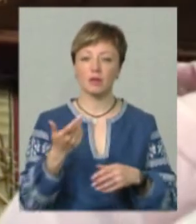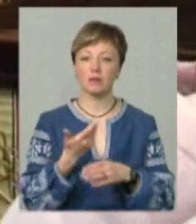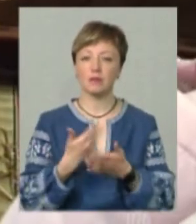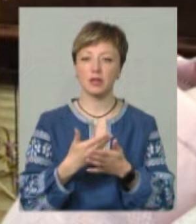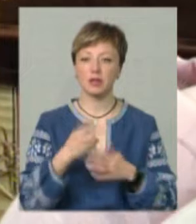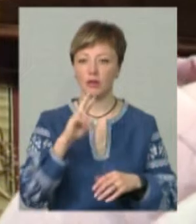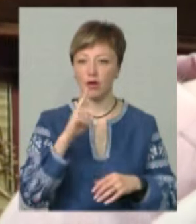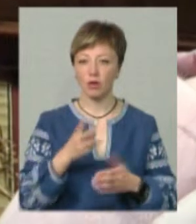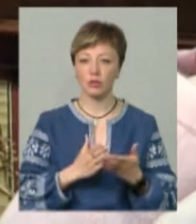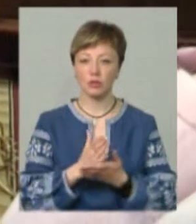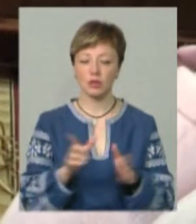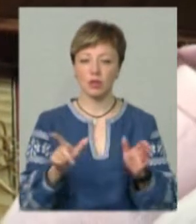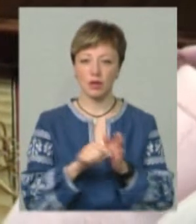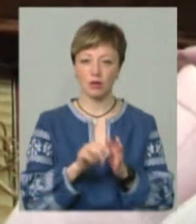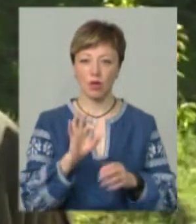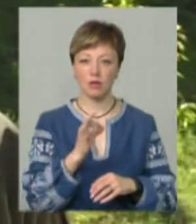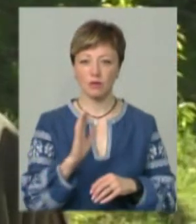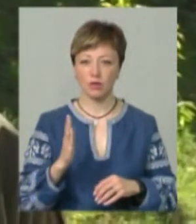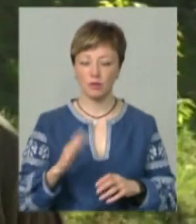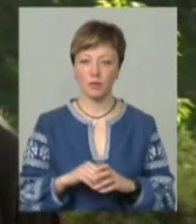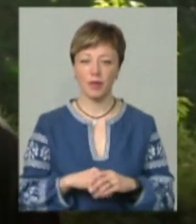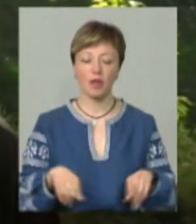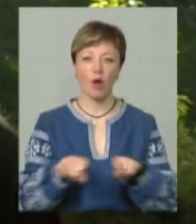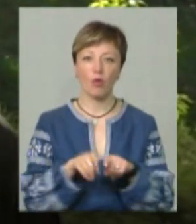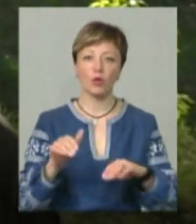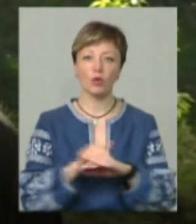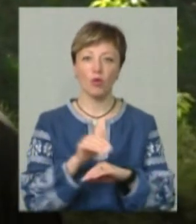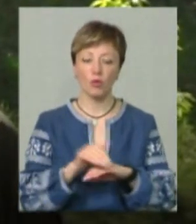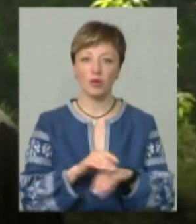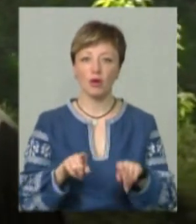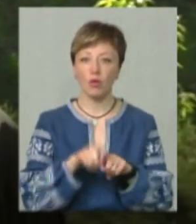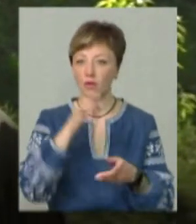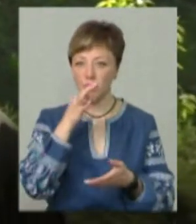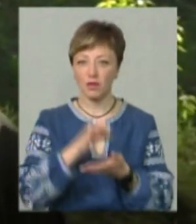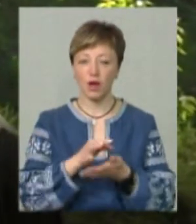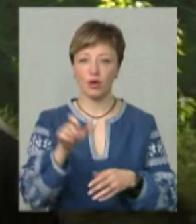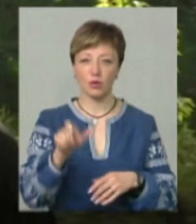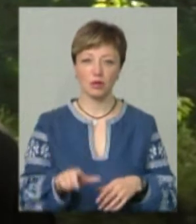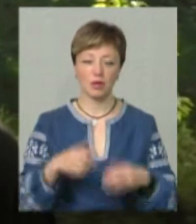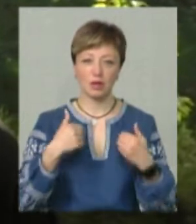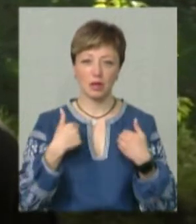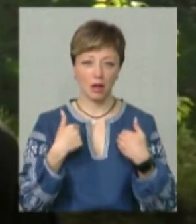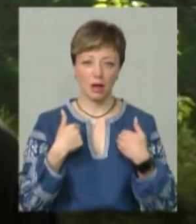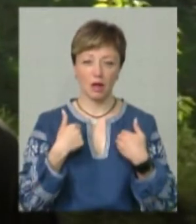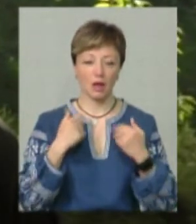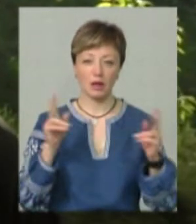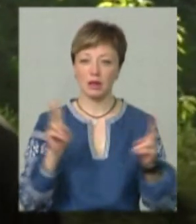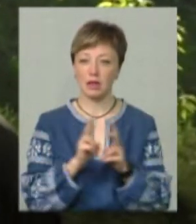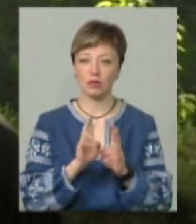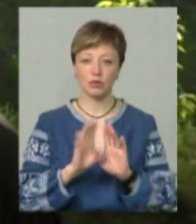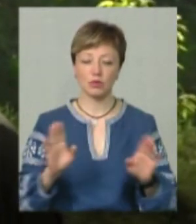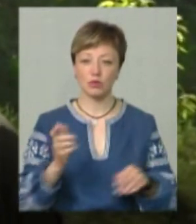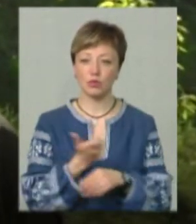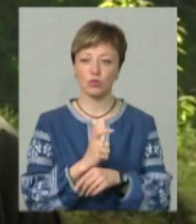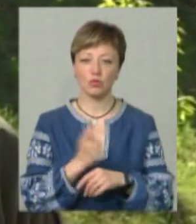2 роки служив разом із Олексієм Володимировичем. Такої доброї, такої відповідальної людини я не зустрічав, їх